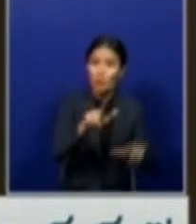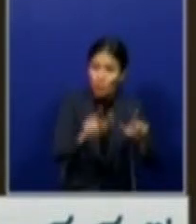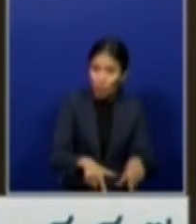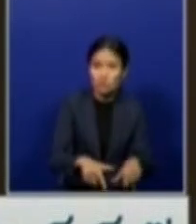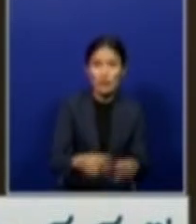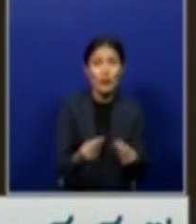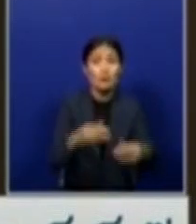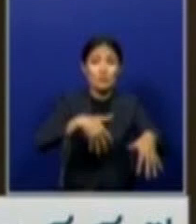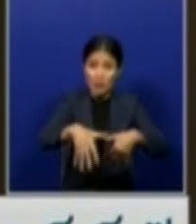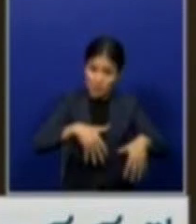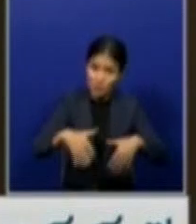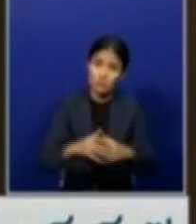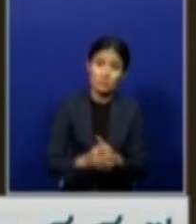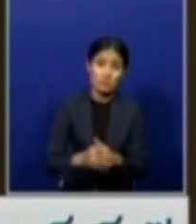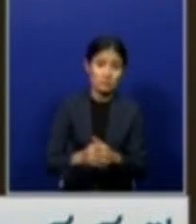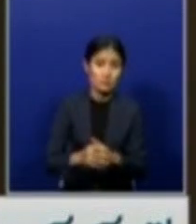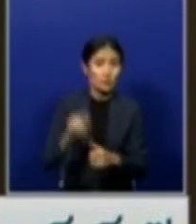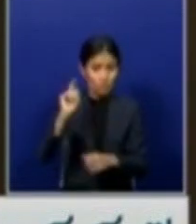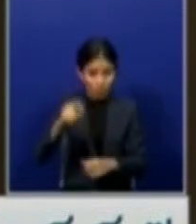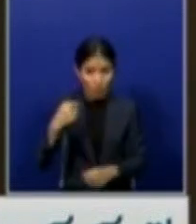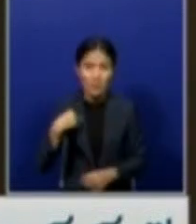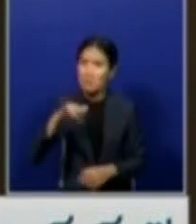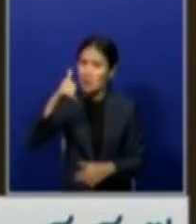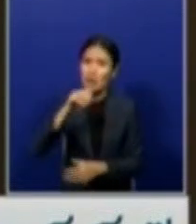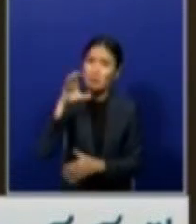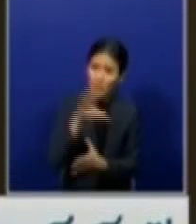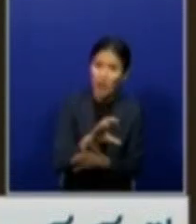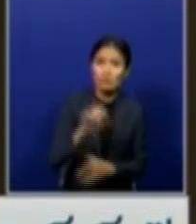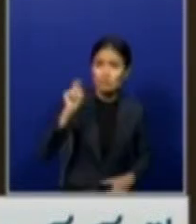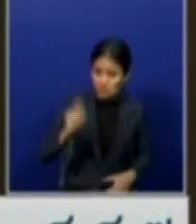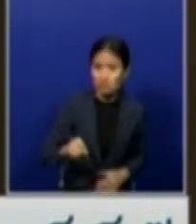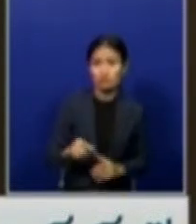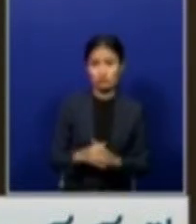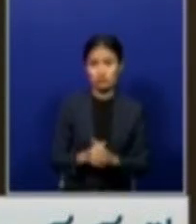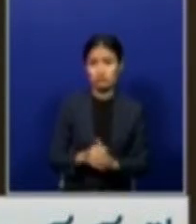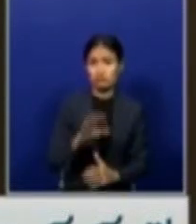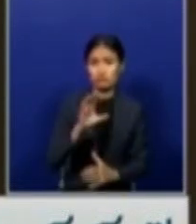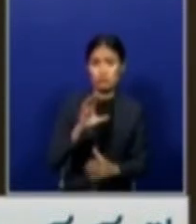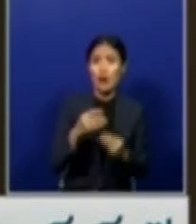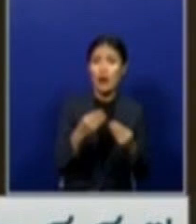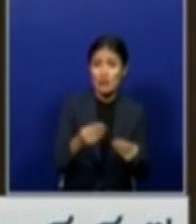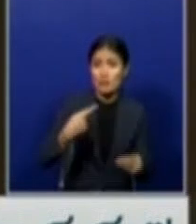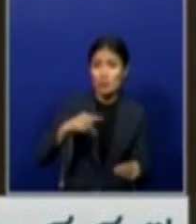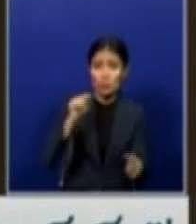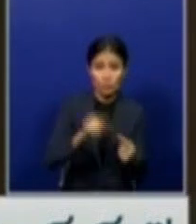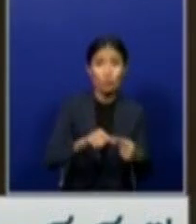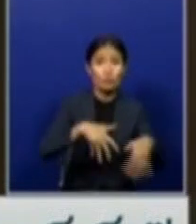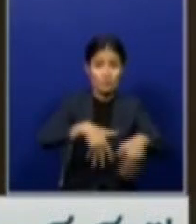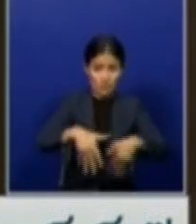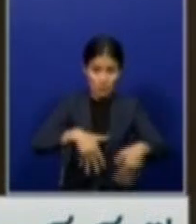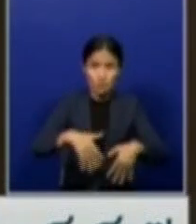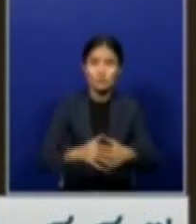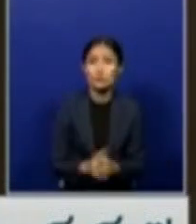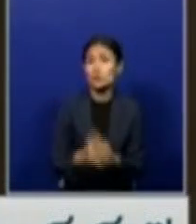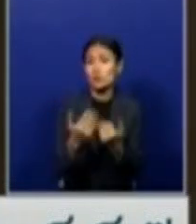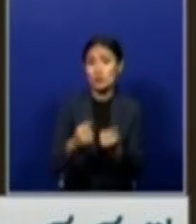เพื่อเป็นการให้ผลตรงนี้ลงไปถึงประชาชนนะครับในส่วนของนโยบายการคลังก็